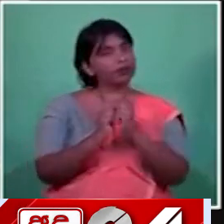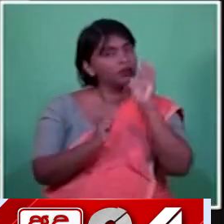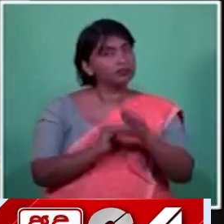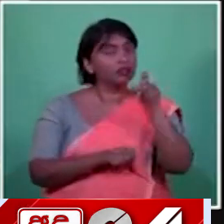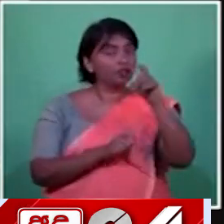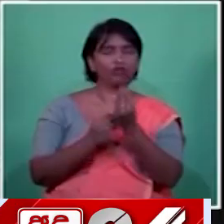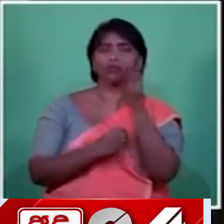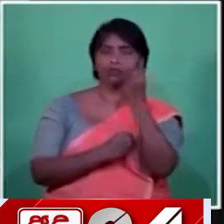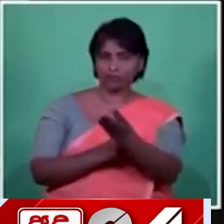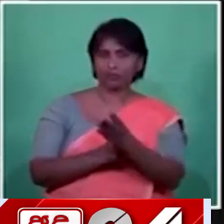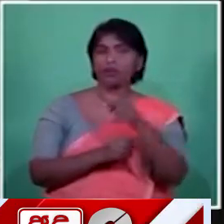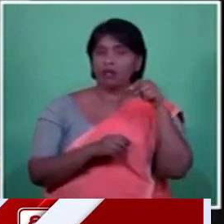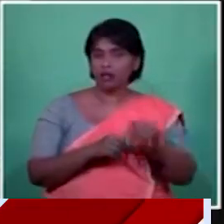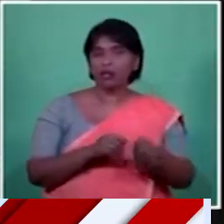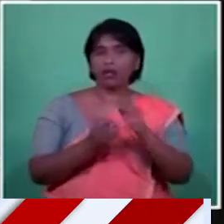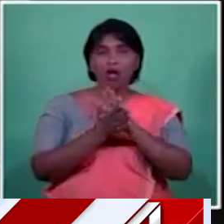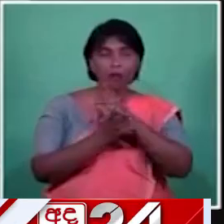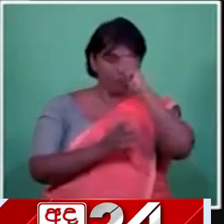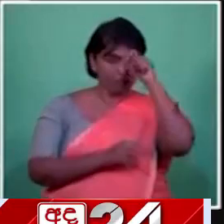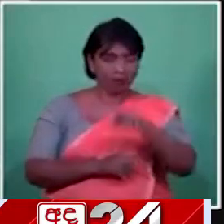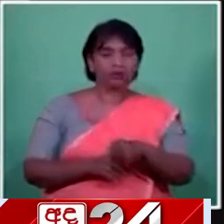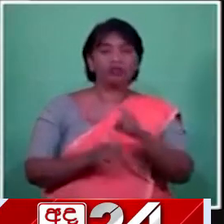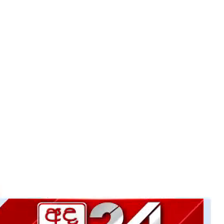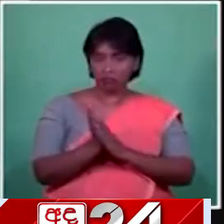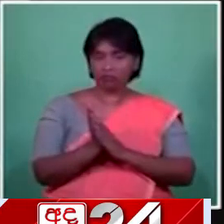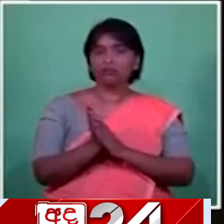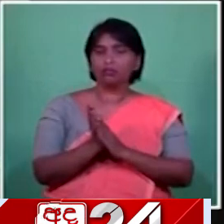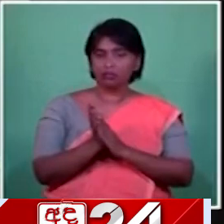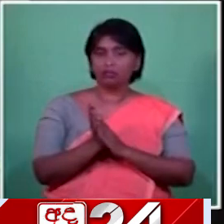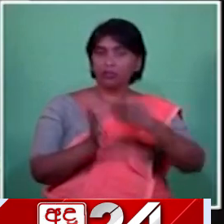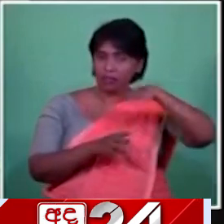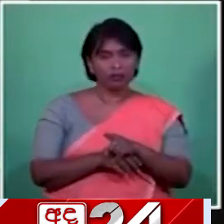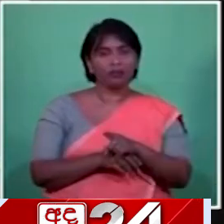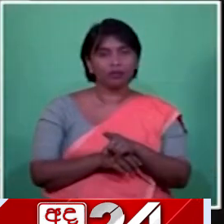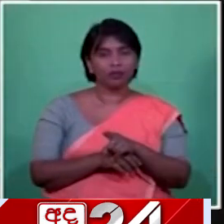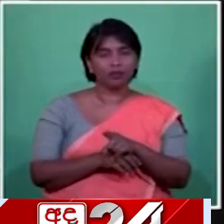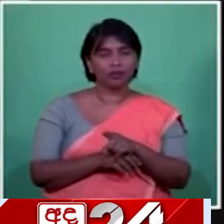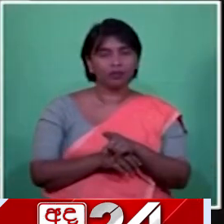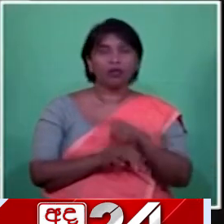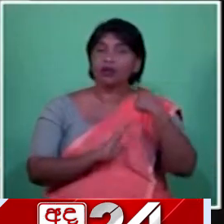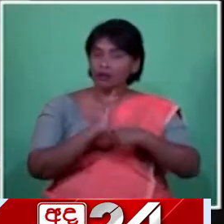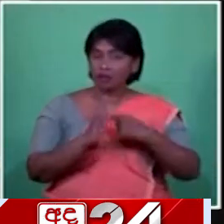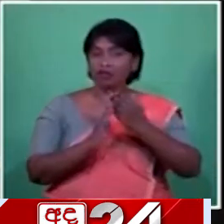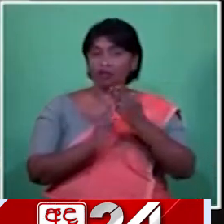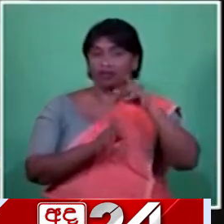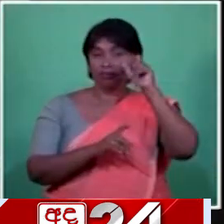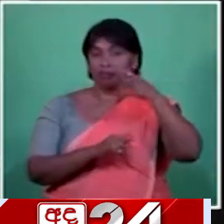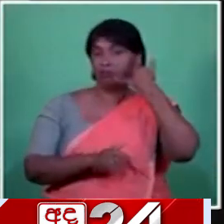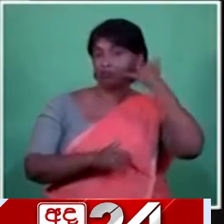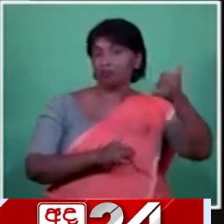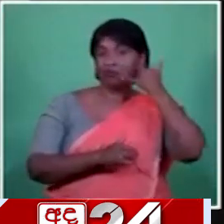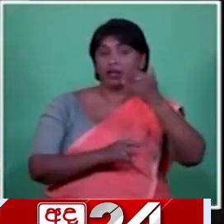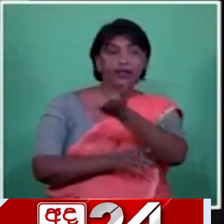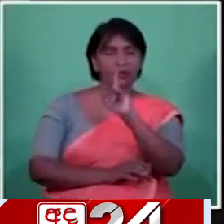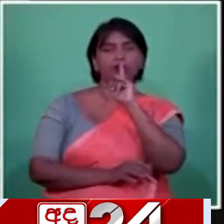අයට දනුවන් දෙන්න ඕන. දැන් හපු හින්න මහත්තයාට කොමිෂන් සභාව හමු එන්නේ කිව්වහම මේ රටේ ලොකුම දෙන්න කෝල් කරලා කියලා දිනවා